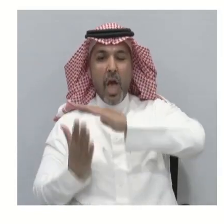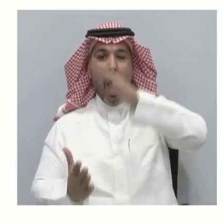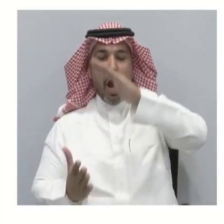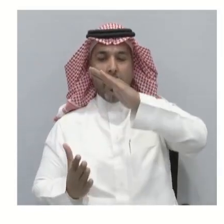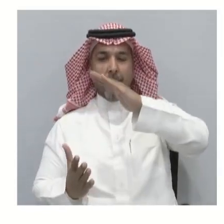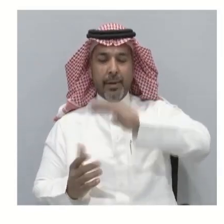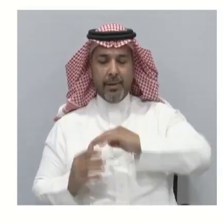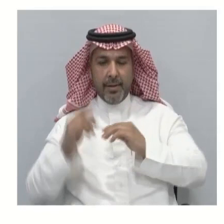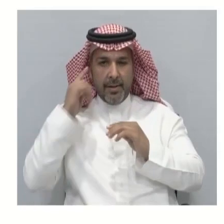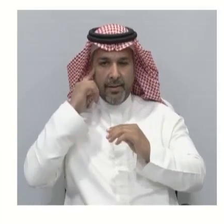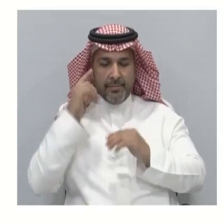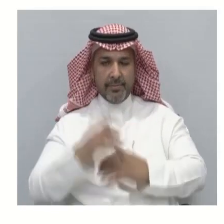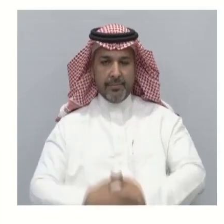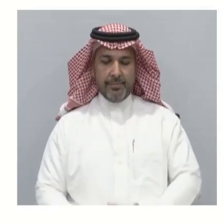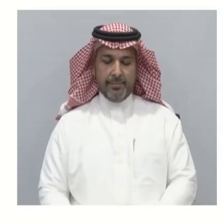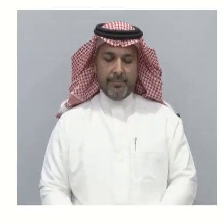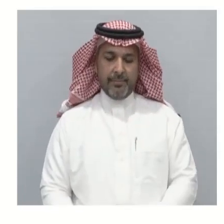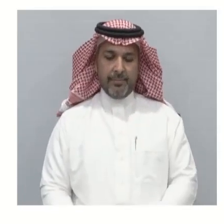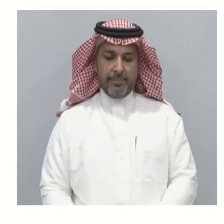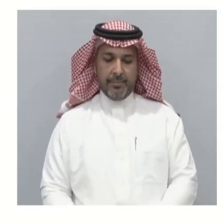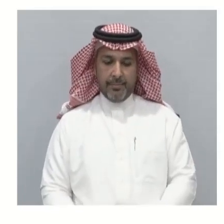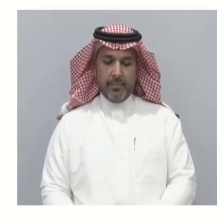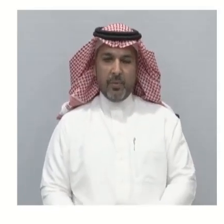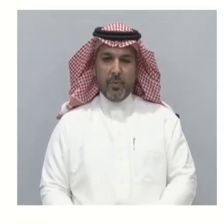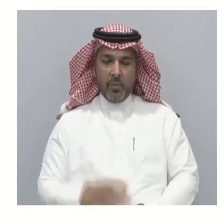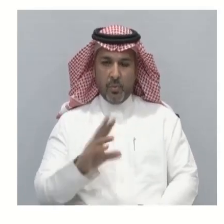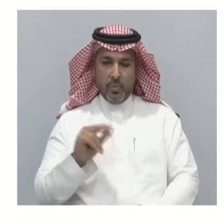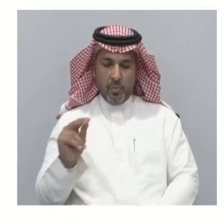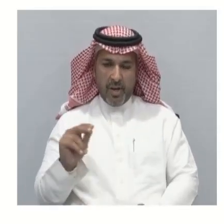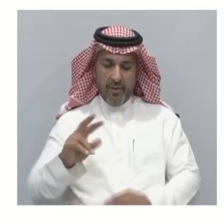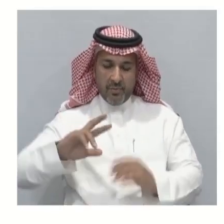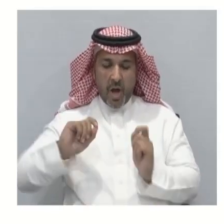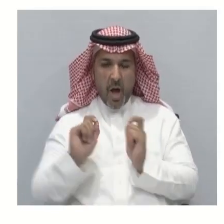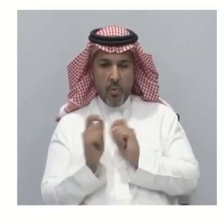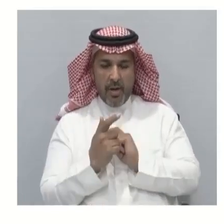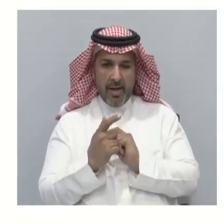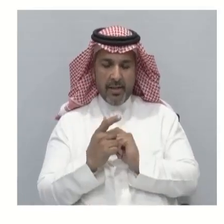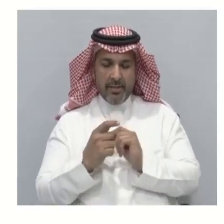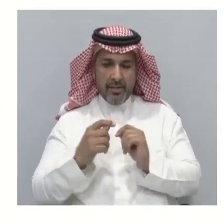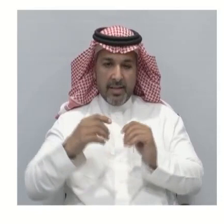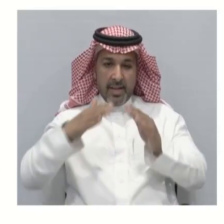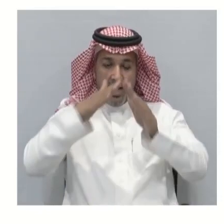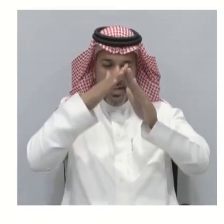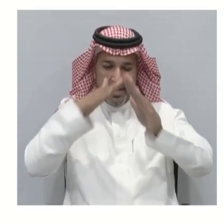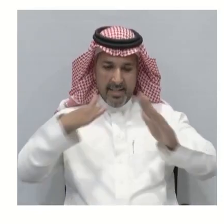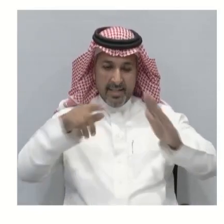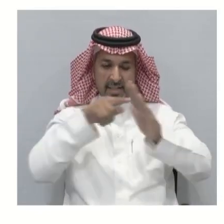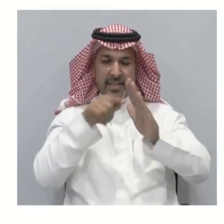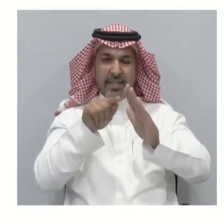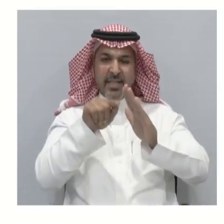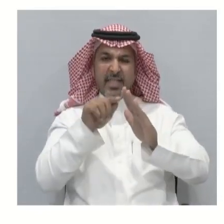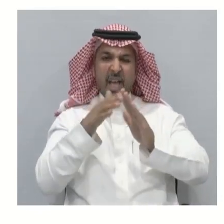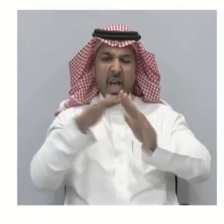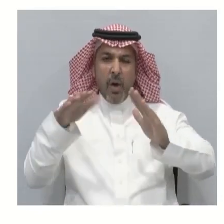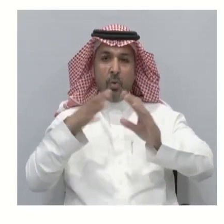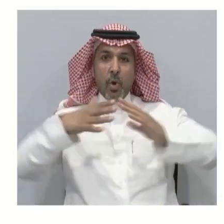للضلع اطول يكون اكبر من قياس الزاويه المقابله للضلع الاصغر وذكرنا ان الضلع